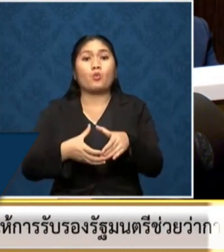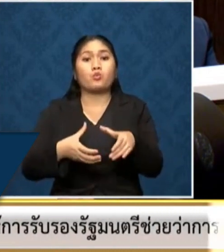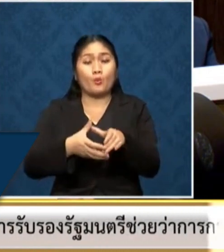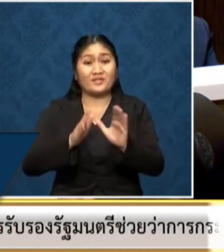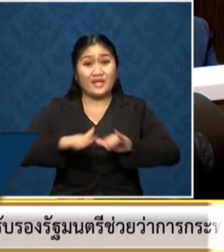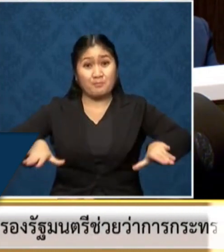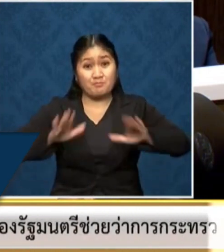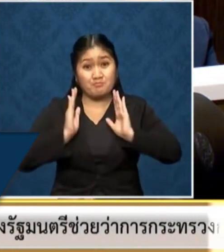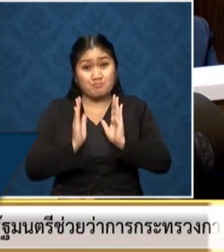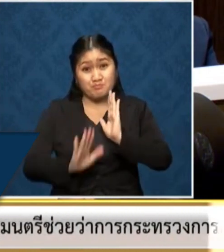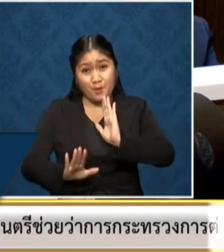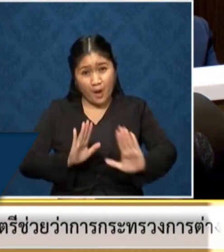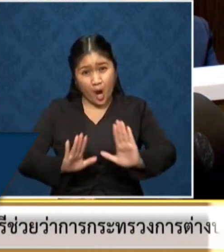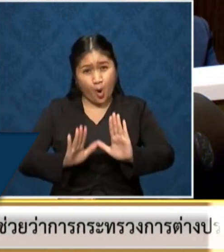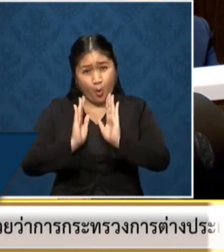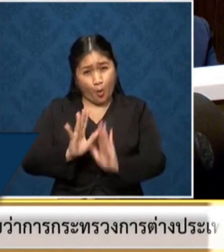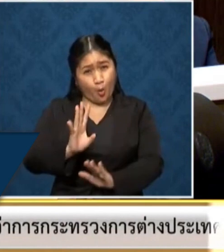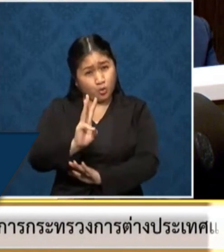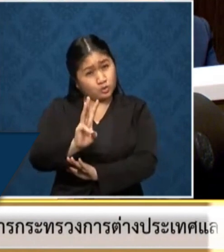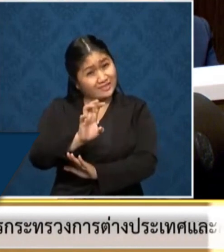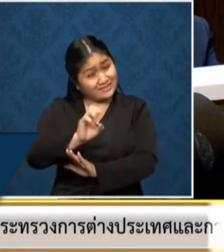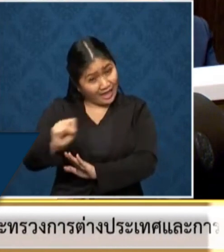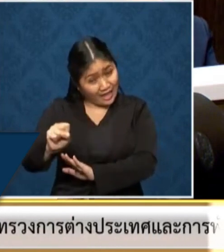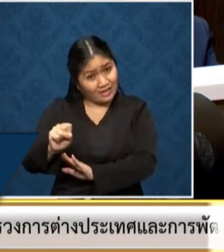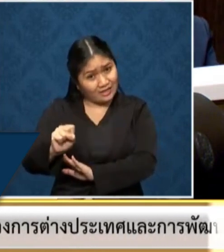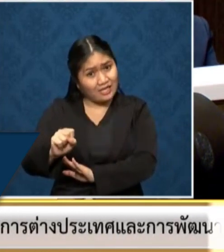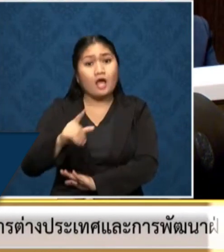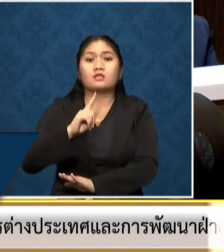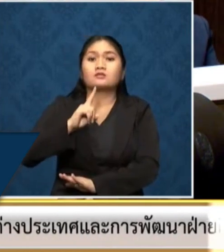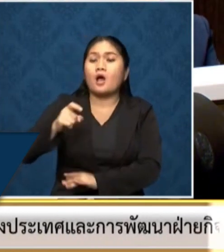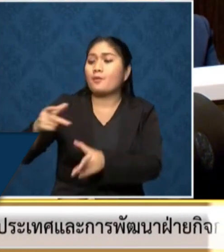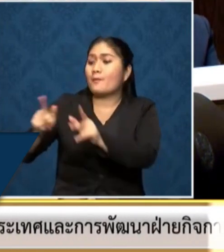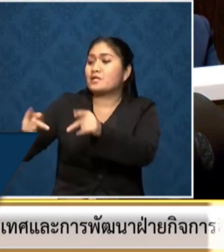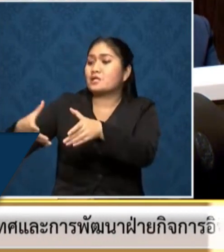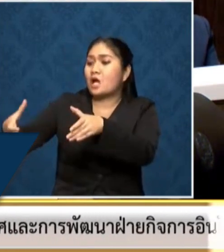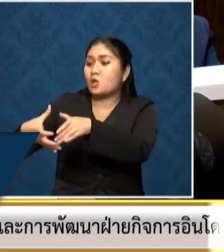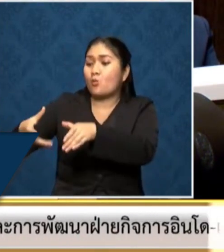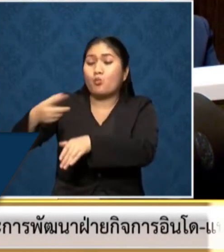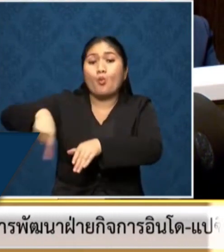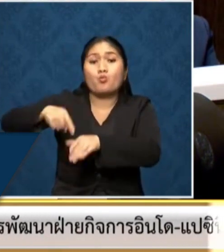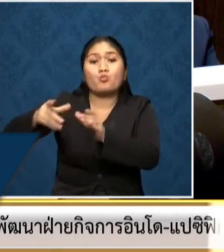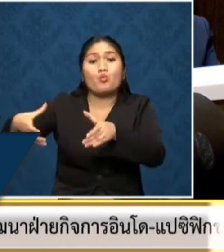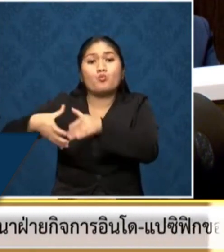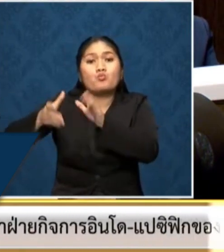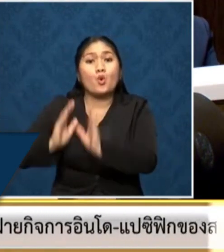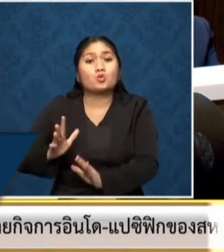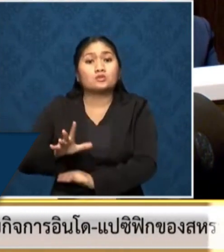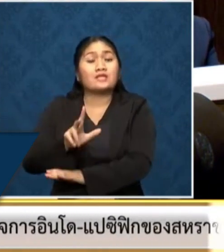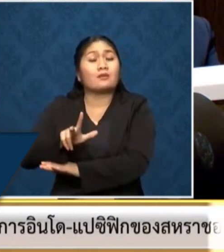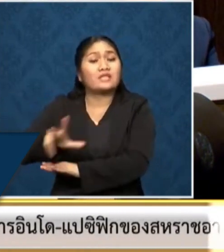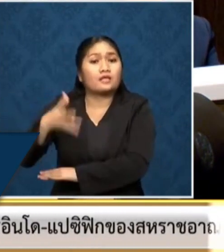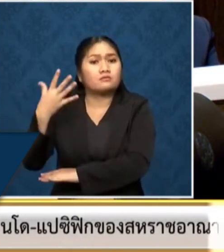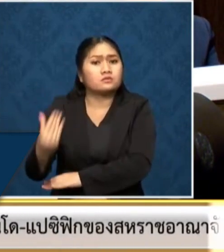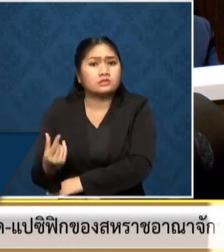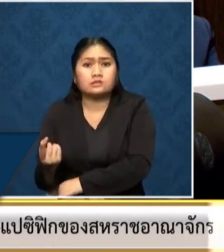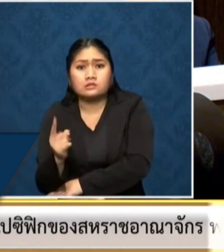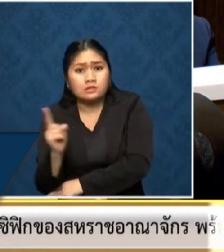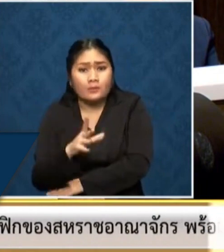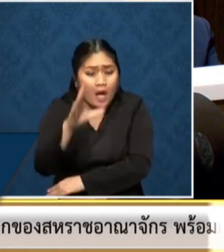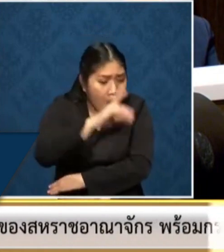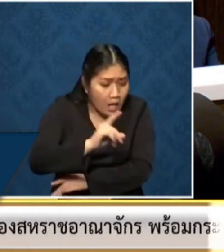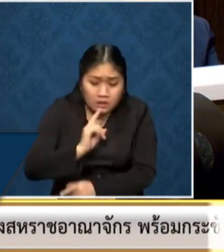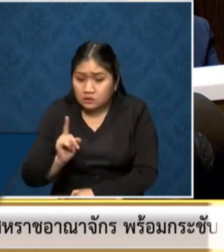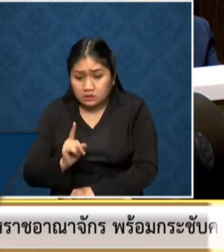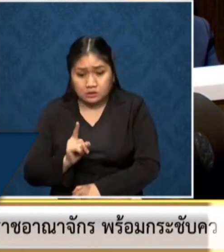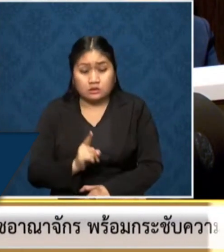คนกรร spontaneousublารศึษา บอกผมได้ไ เข บอก 3 แนคนที่ไปอยู่ตรนี้ ท่านจะตหาขเขาที่ไหนแล้จะเอาเข